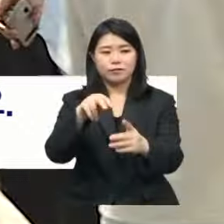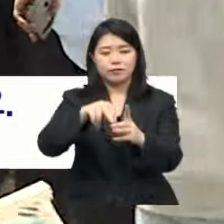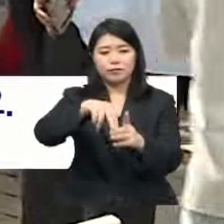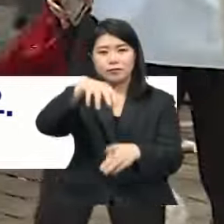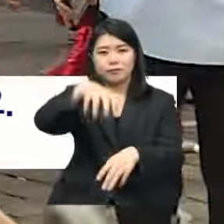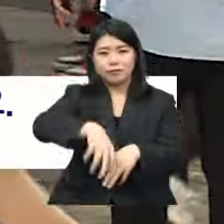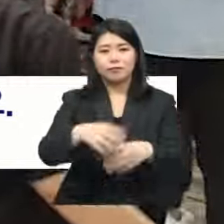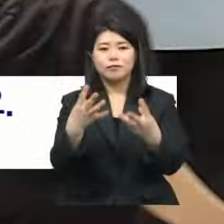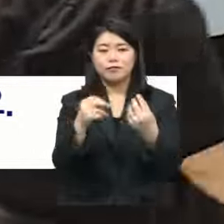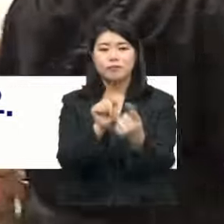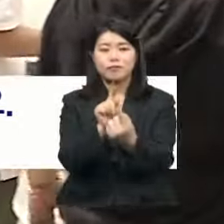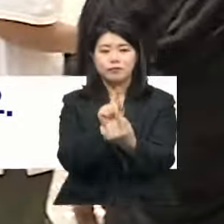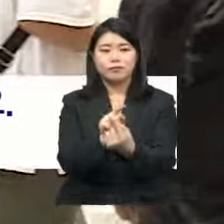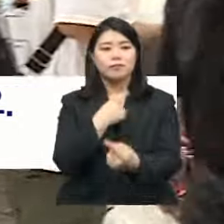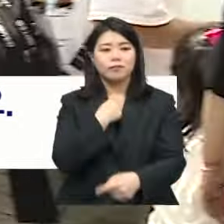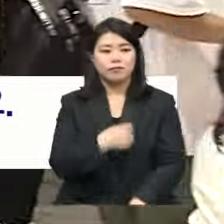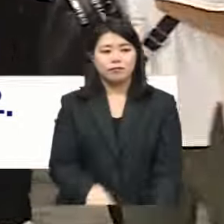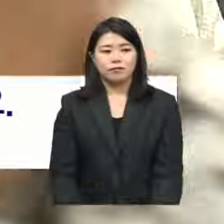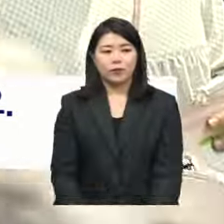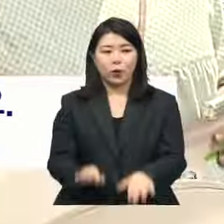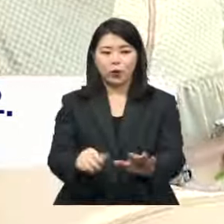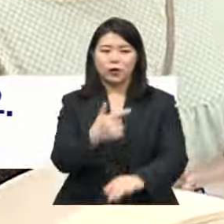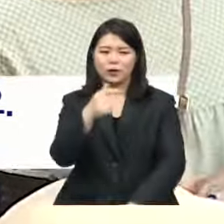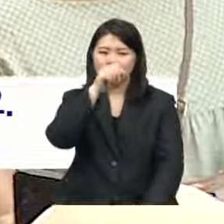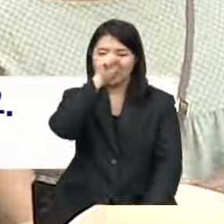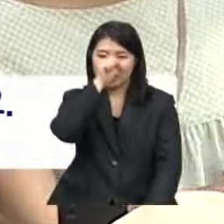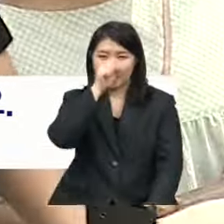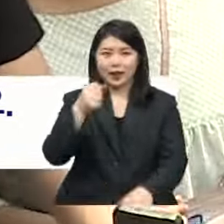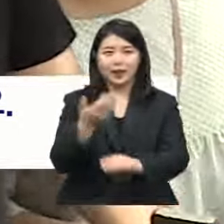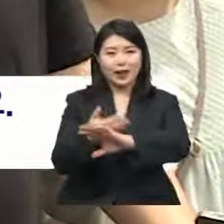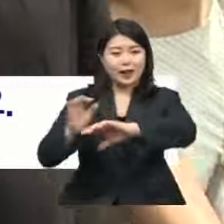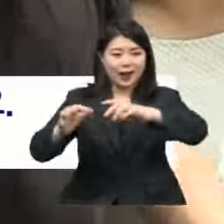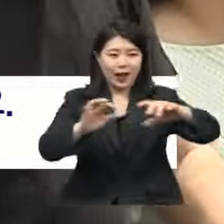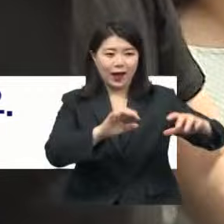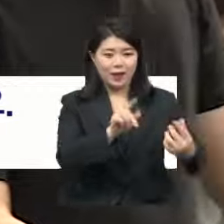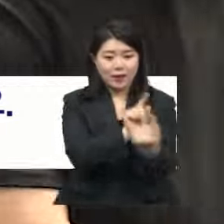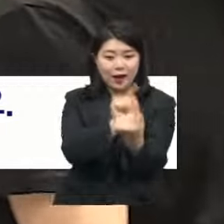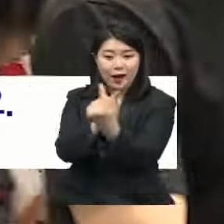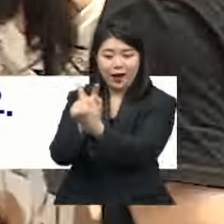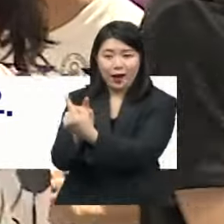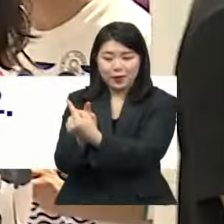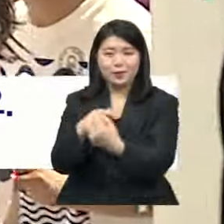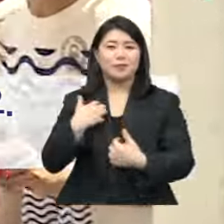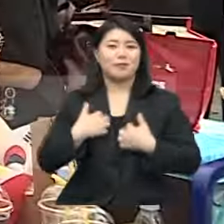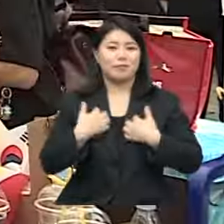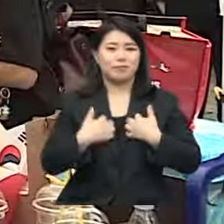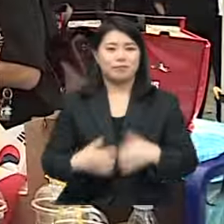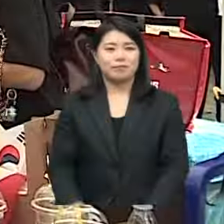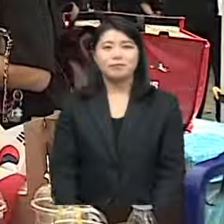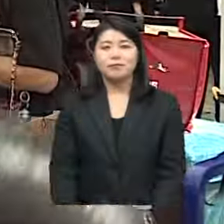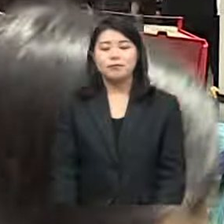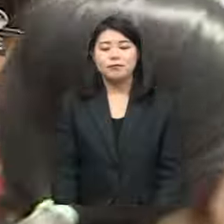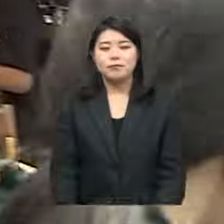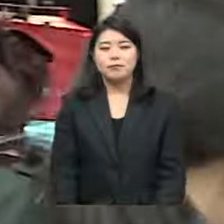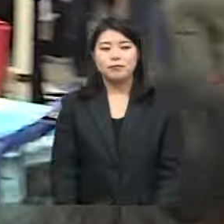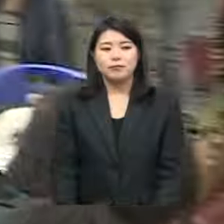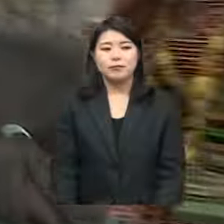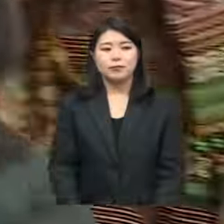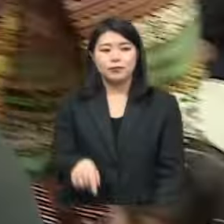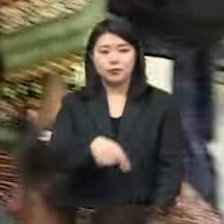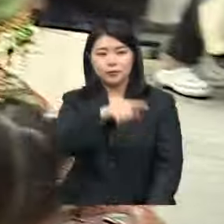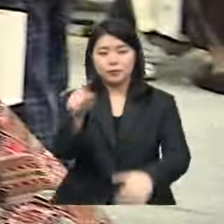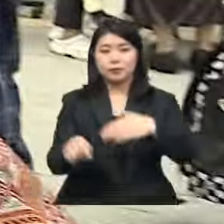다문화에서 많이 만났어요. 너무 좋았고요. 여러 나라 만나고 너무 반갑고요. 다문화